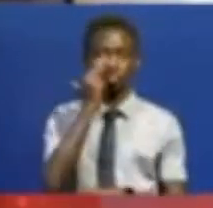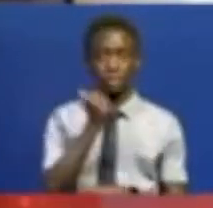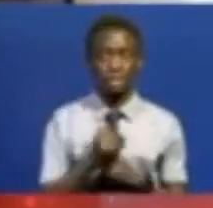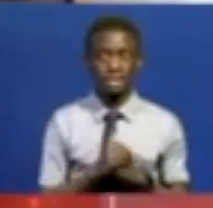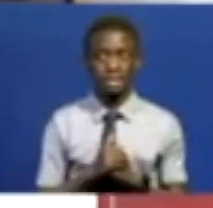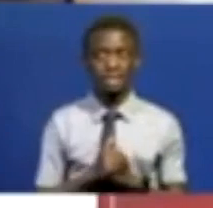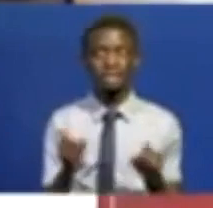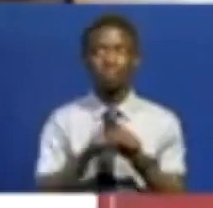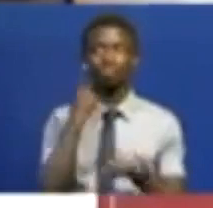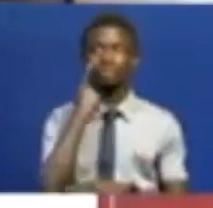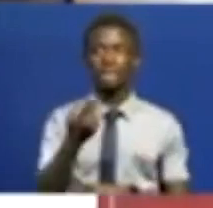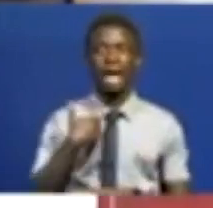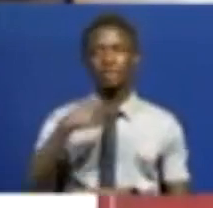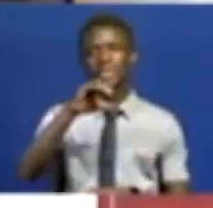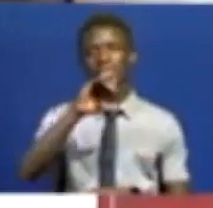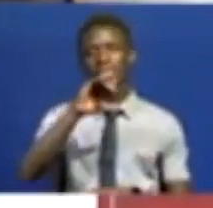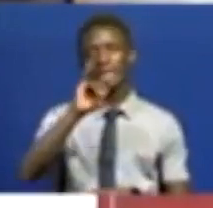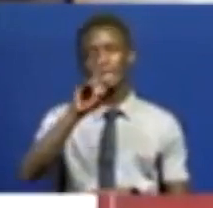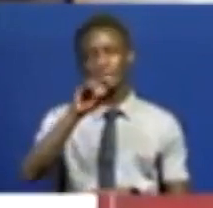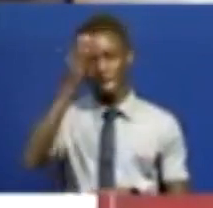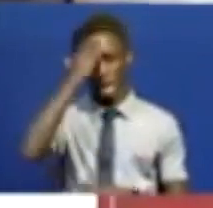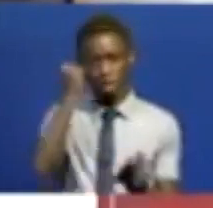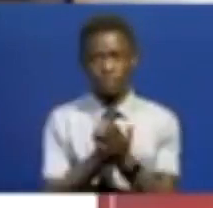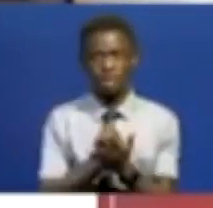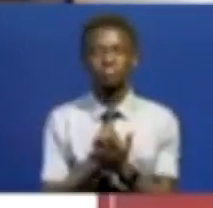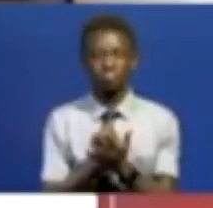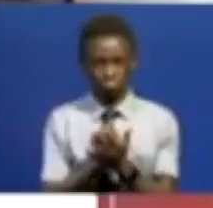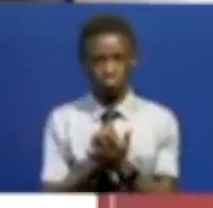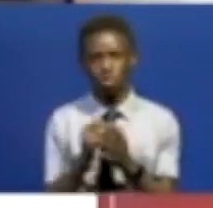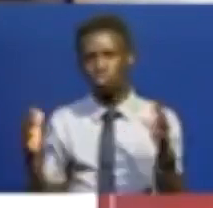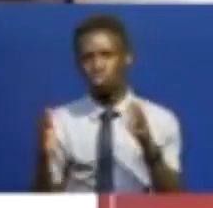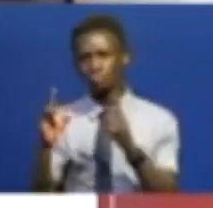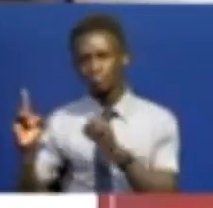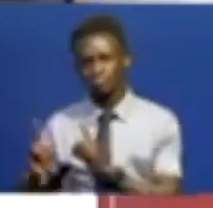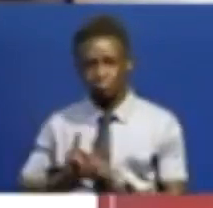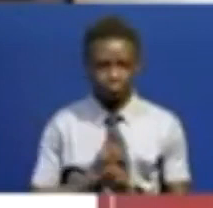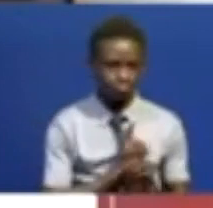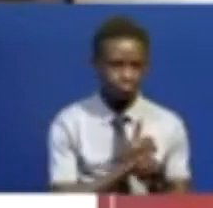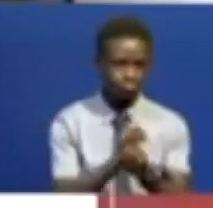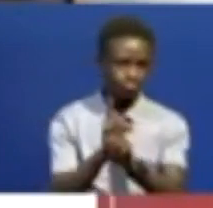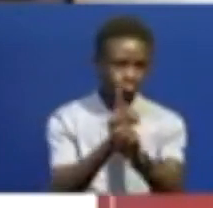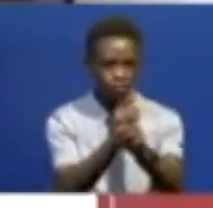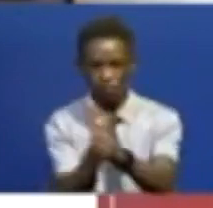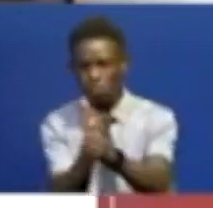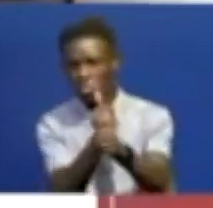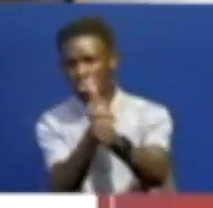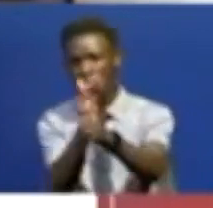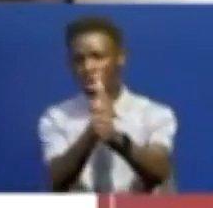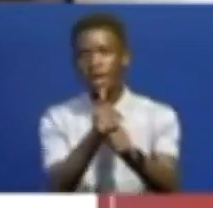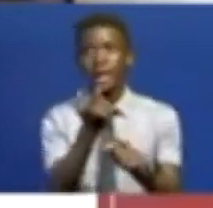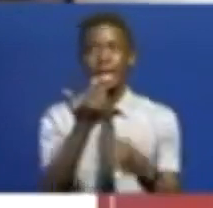kutoka CID headquarters waliweza kutrack hao wakora, wakapita hapa Migori, walitoka Sirare jana